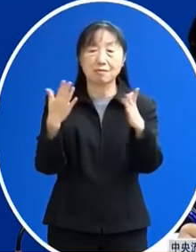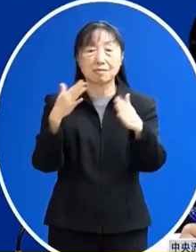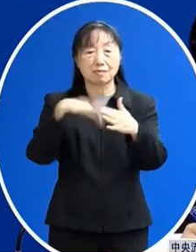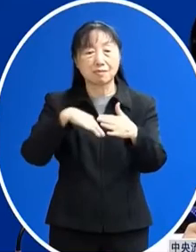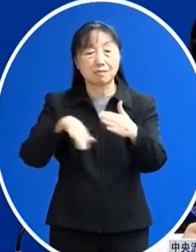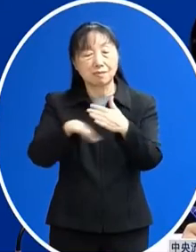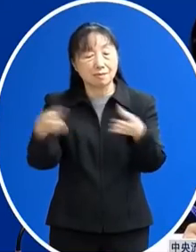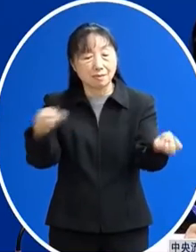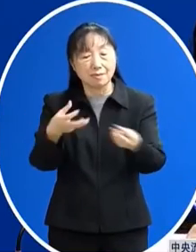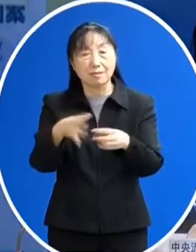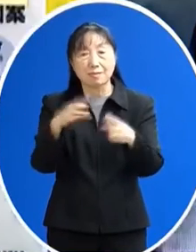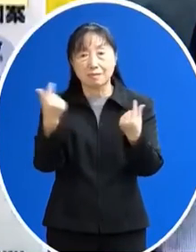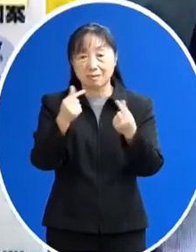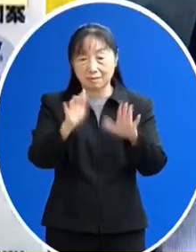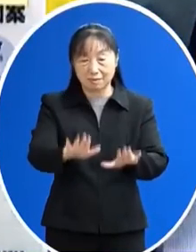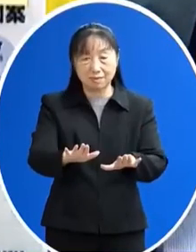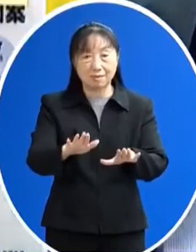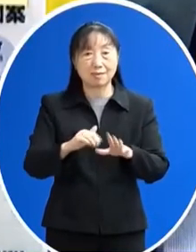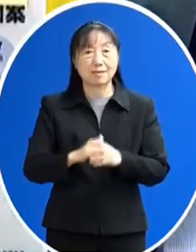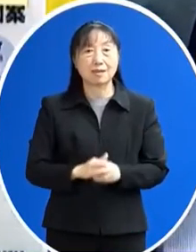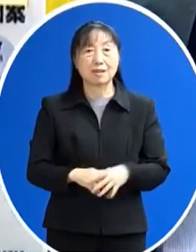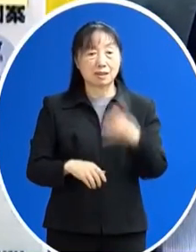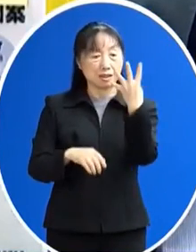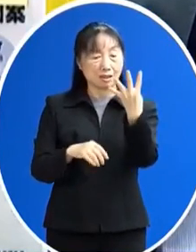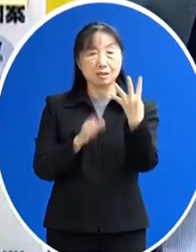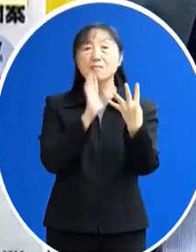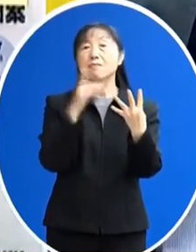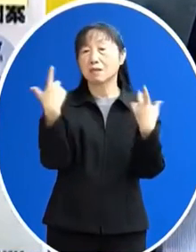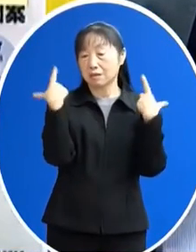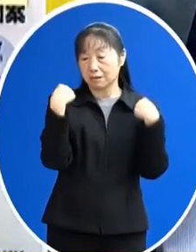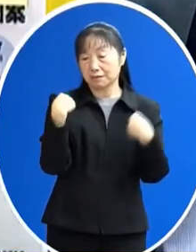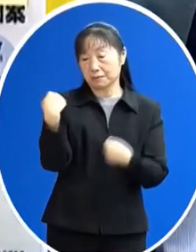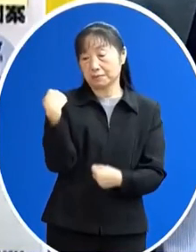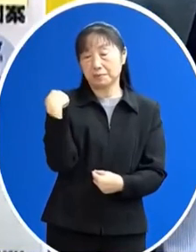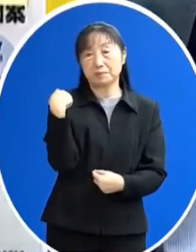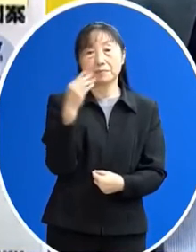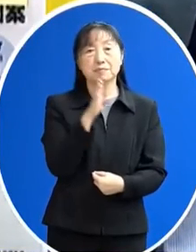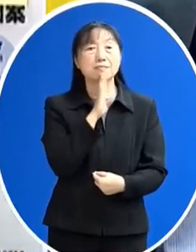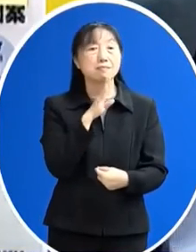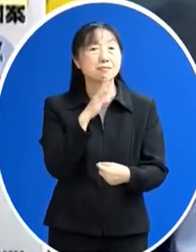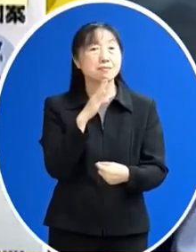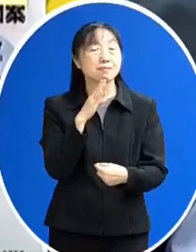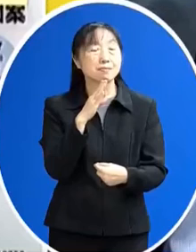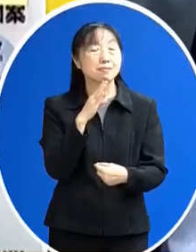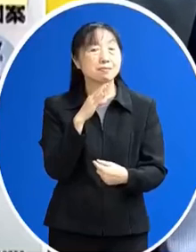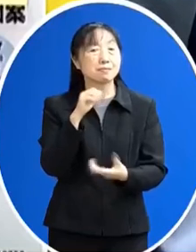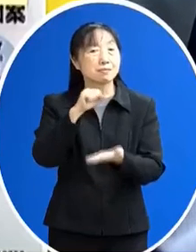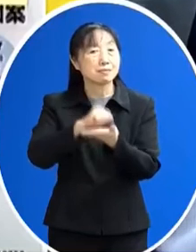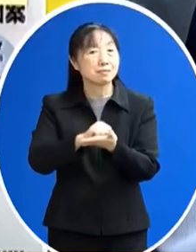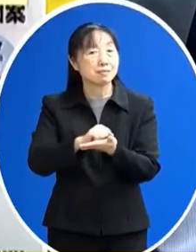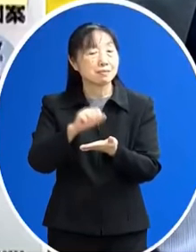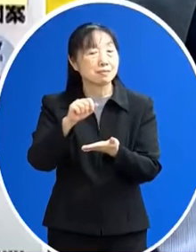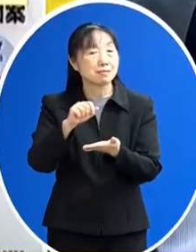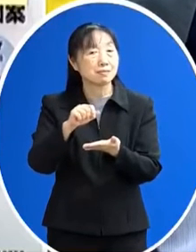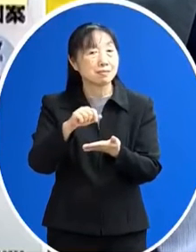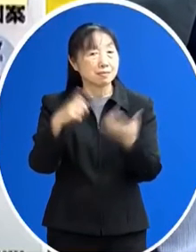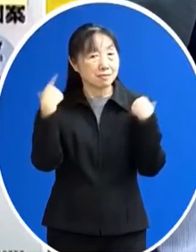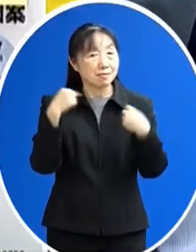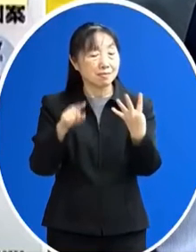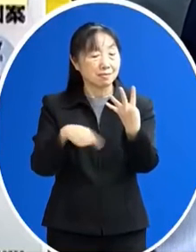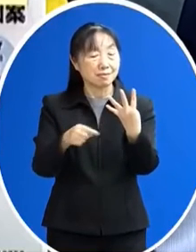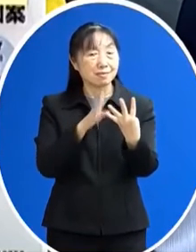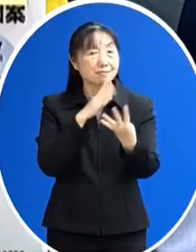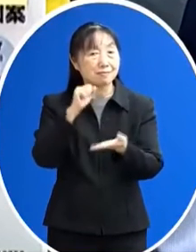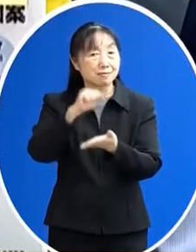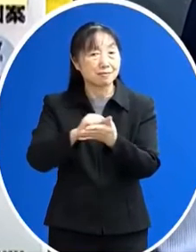在那边，那大家看到今天就是有4个昨天原来列在应该说有4个原来列在